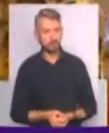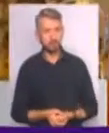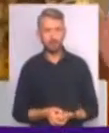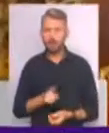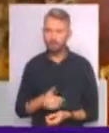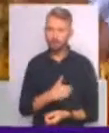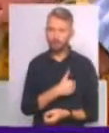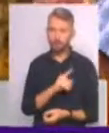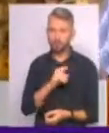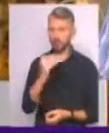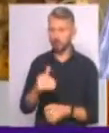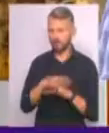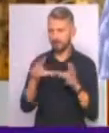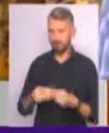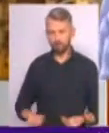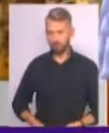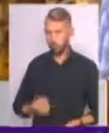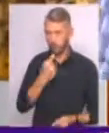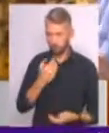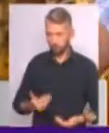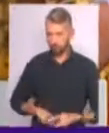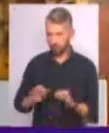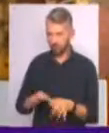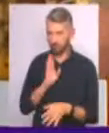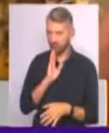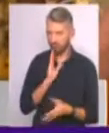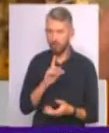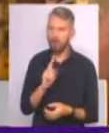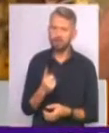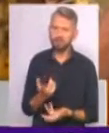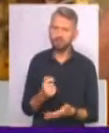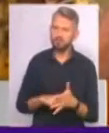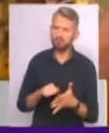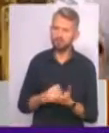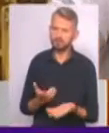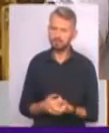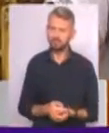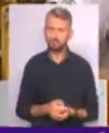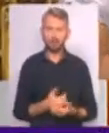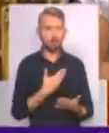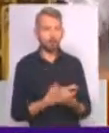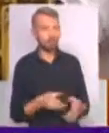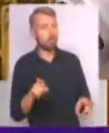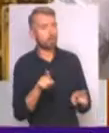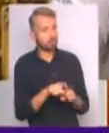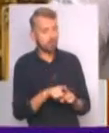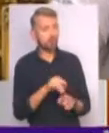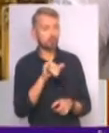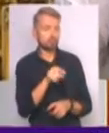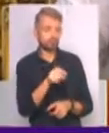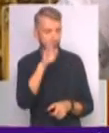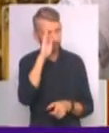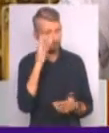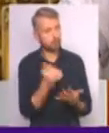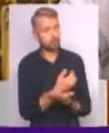хочете до того, що вам взагалі в житті складніше жінкам. Конечно. А чому? Чому? З чим це пов'язано? Ну, вот з тим, так що... от у них, отак. Вот так у них получается,